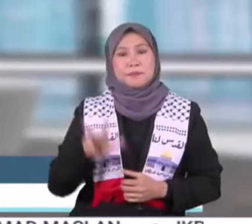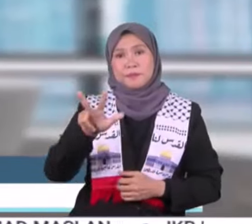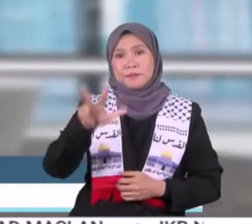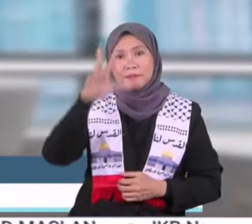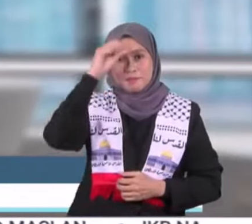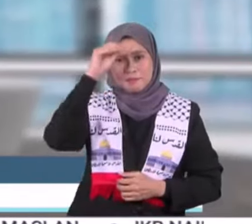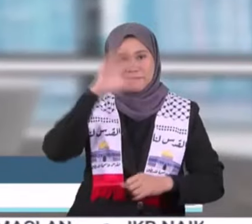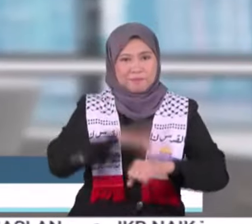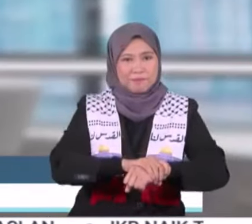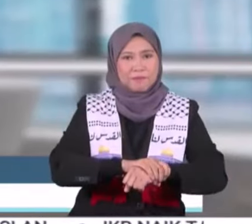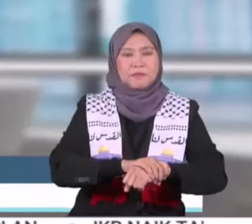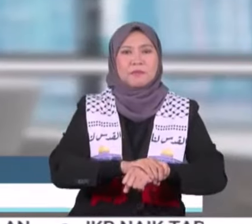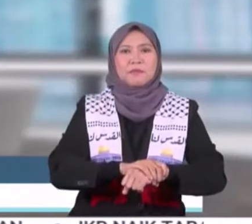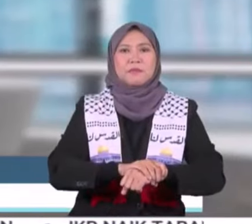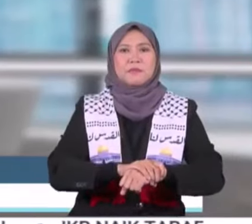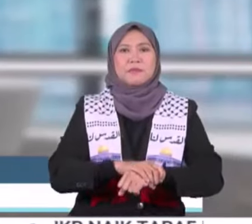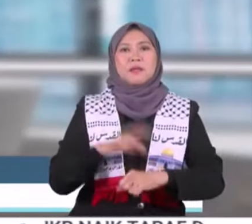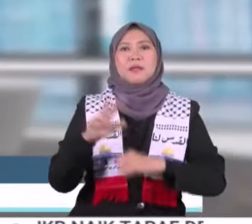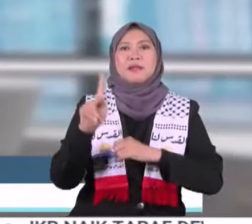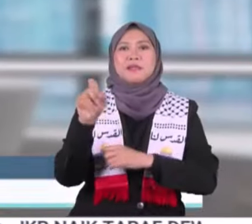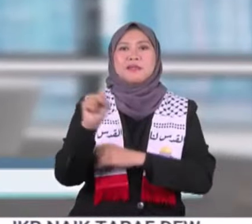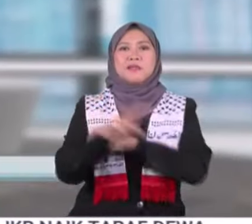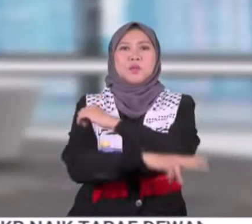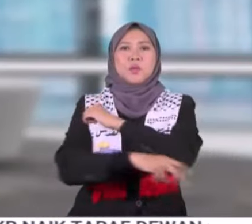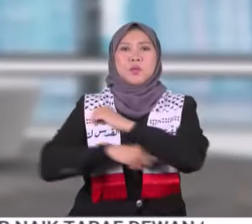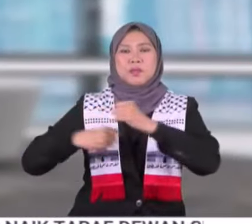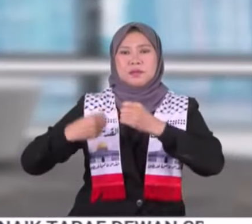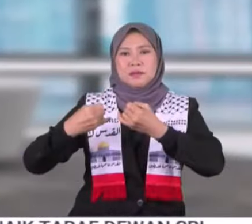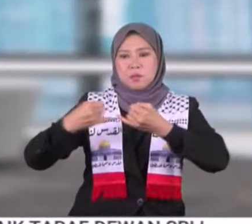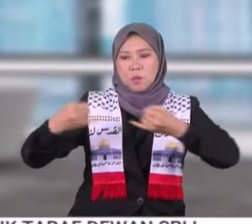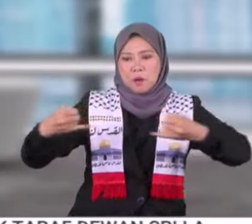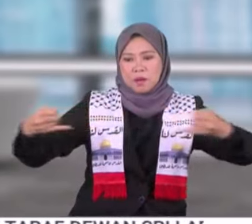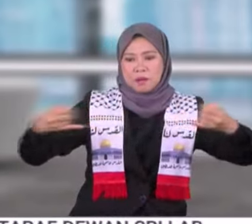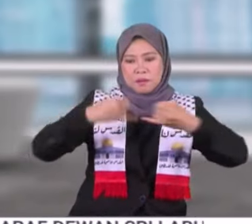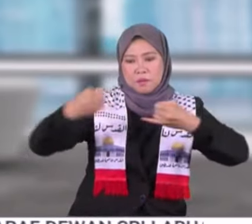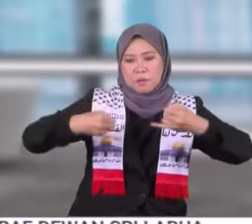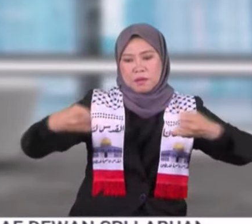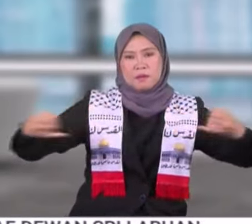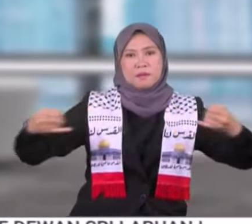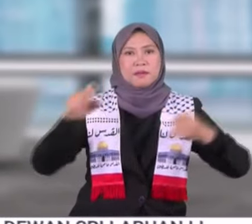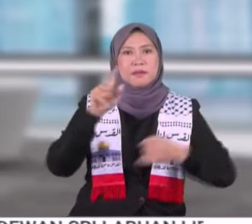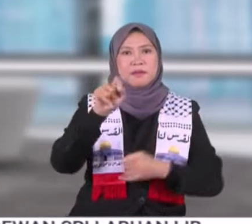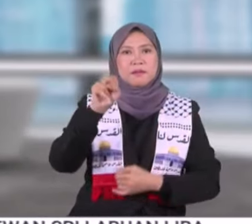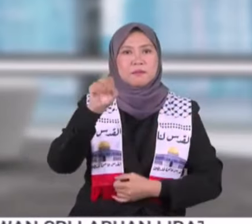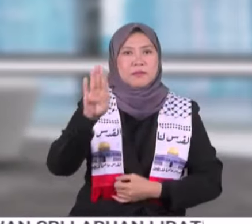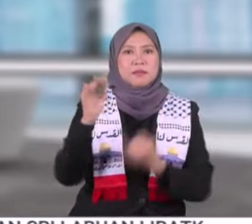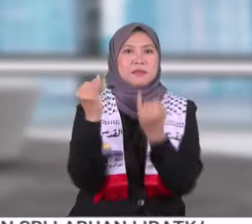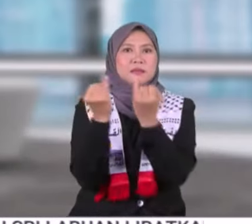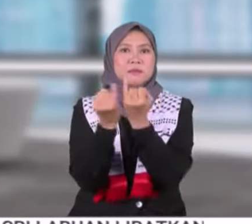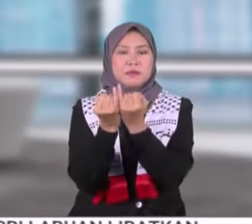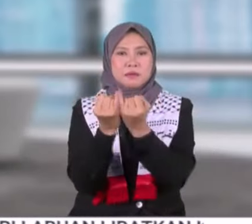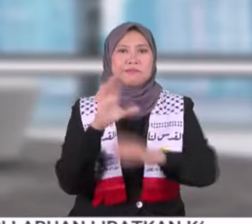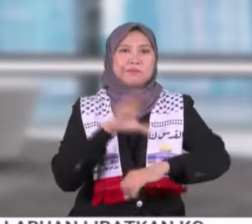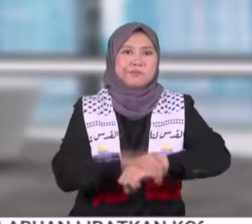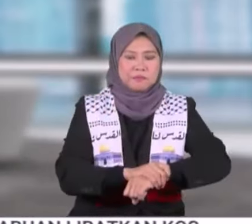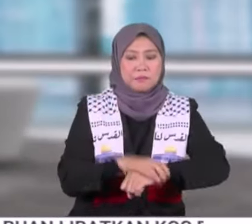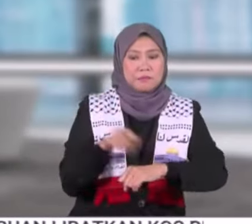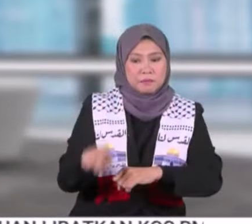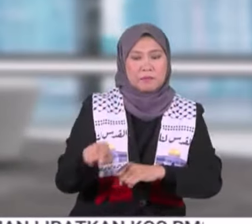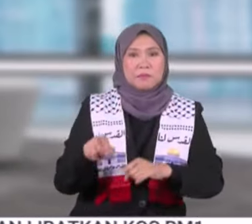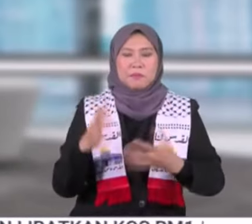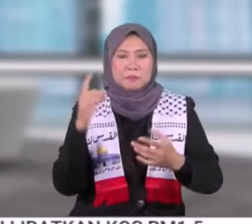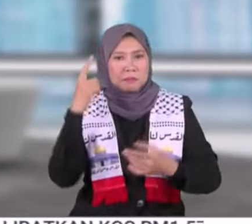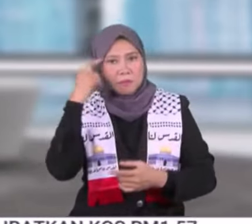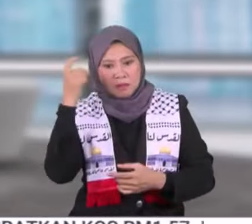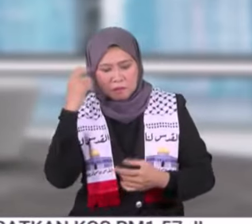tiga lelaki ditahan disyaki terlibat kes curi kabel telekom Malaysia TM di kawasan Padang gajah taiping penahanan dibuat ketika suspek sedang